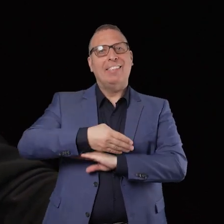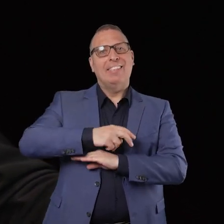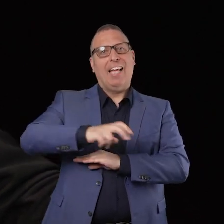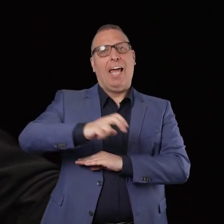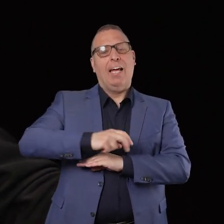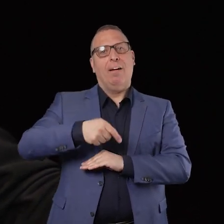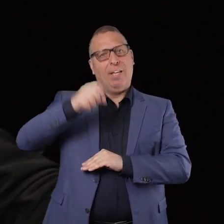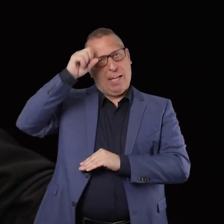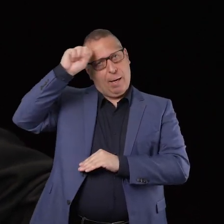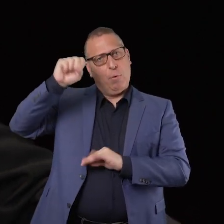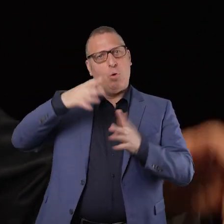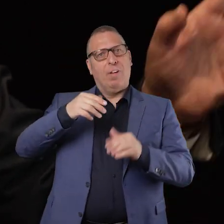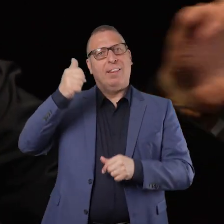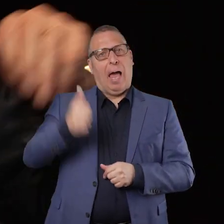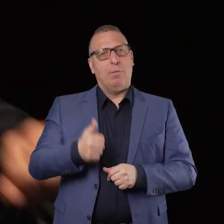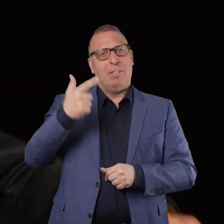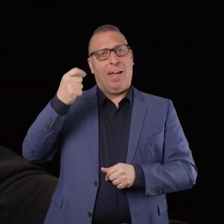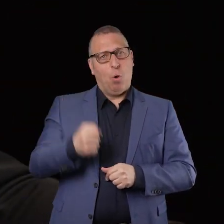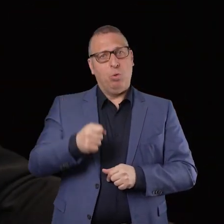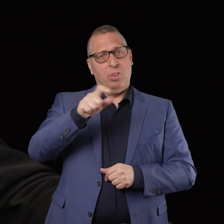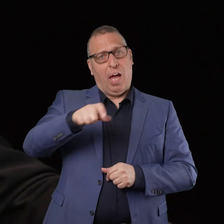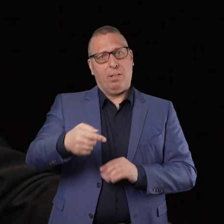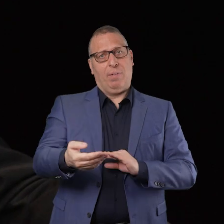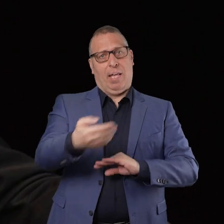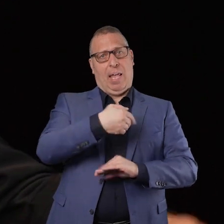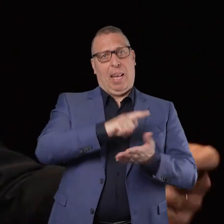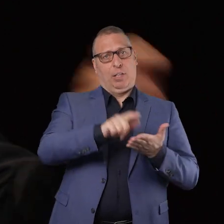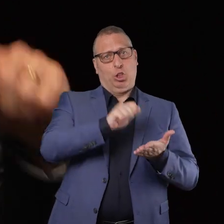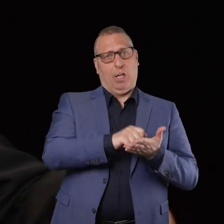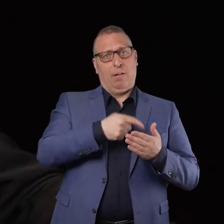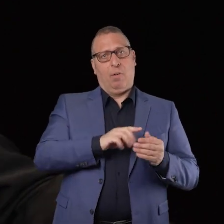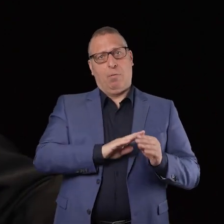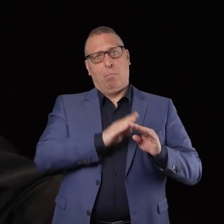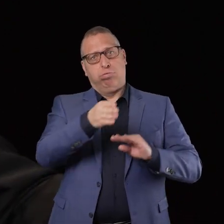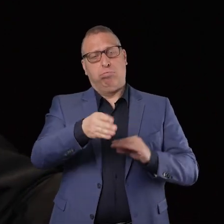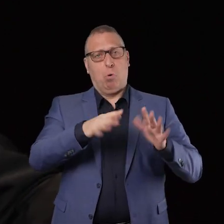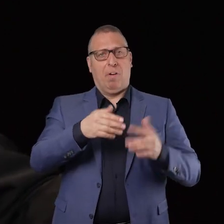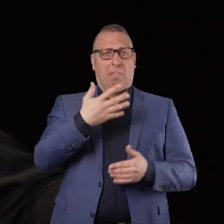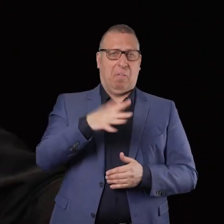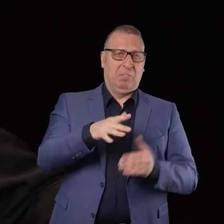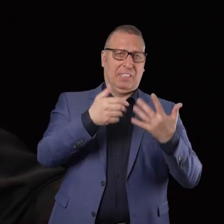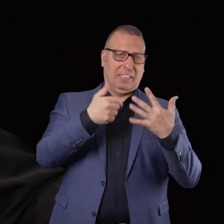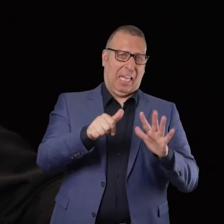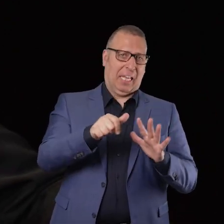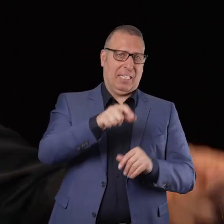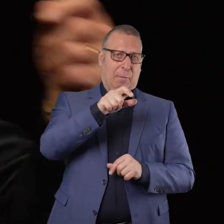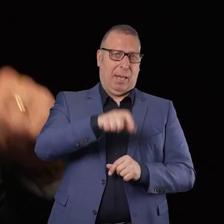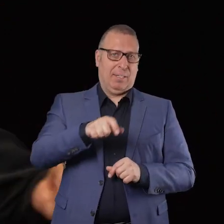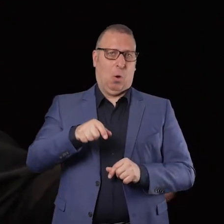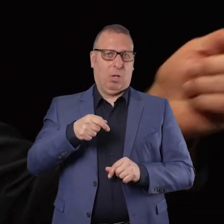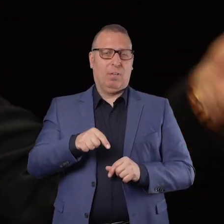Graubünden gehen etwa 1200 ins Liechtensteinische arbeiten. Nach Graubünden kommen nur etwa